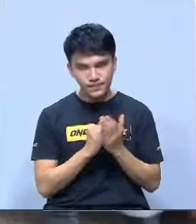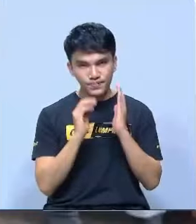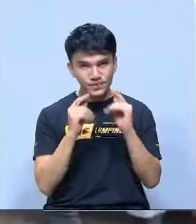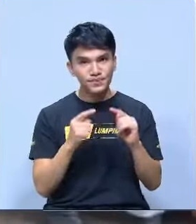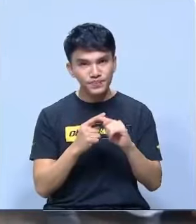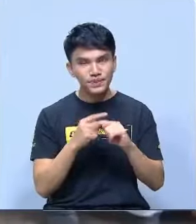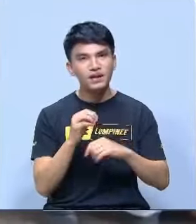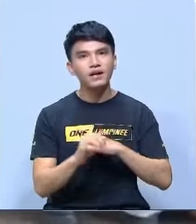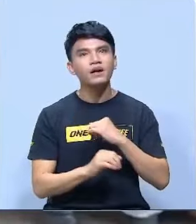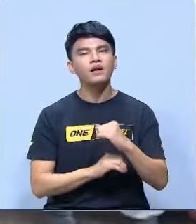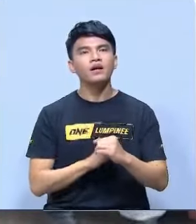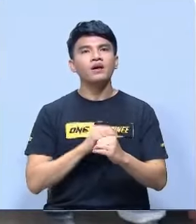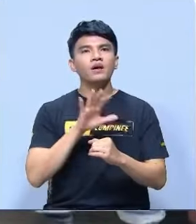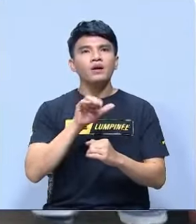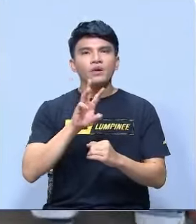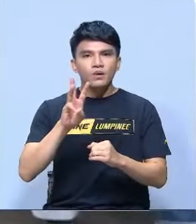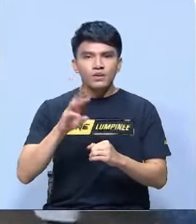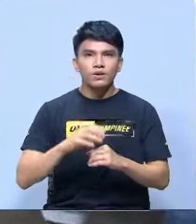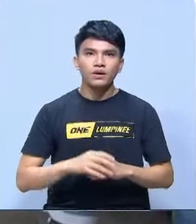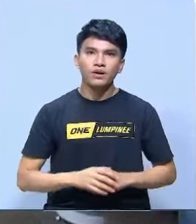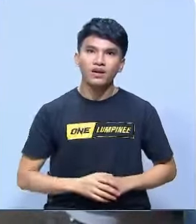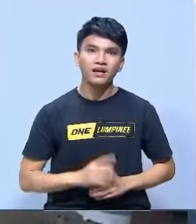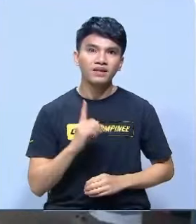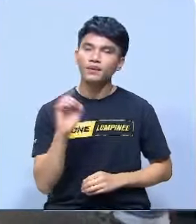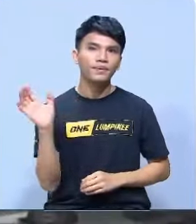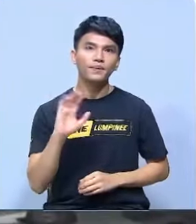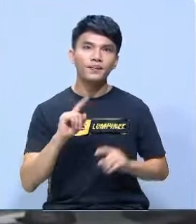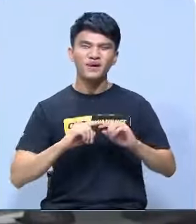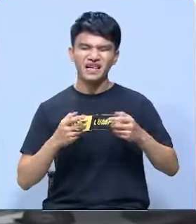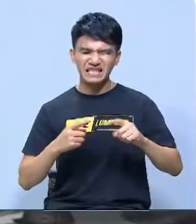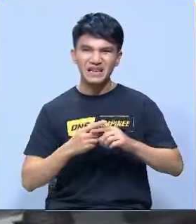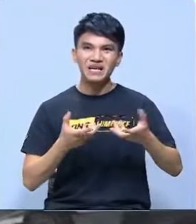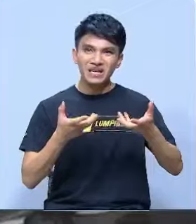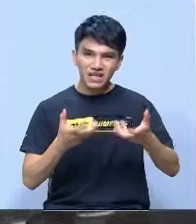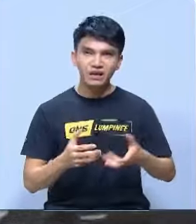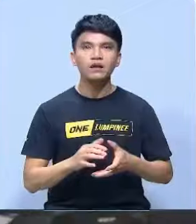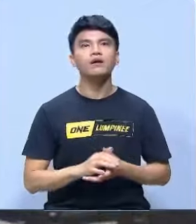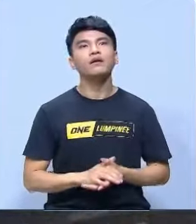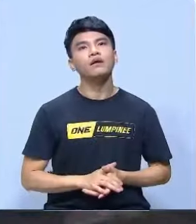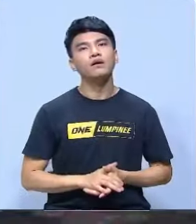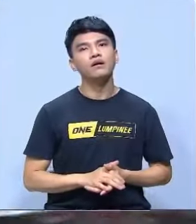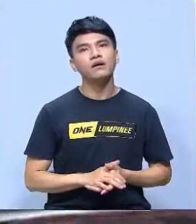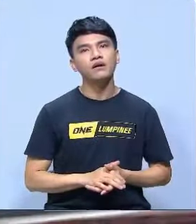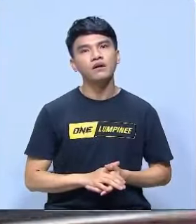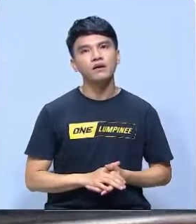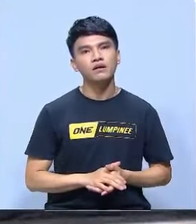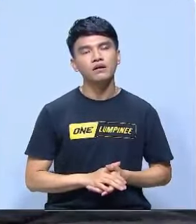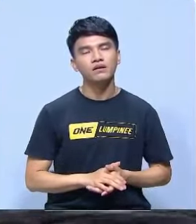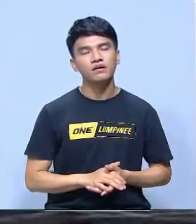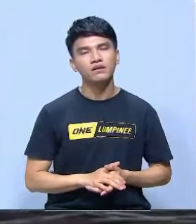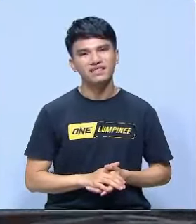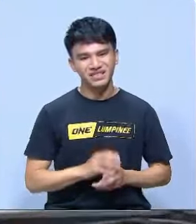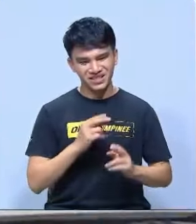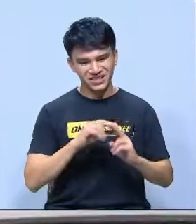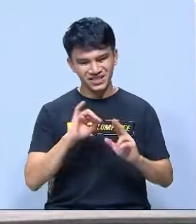ายุ56ปีคือไม่เสียชีวิตนะคุณผู้ชมแต่ว่าอาการสาหัสอาการสาหัสเลยคือนางจันทร